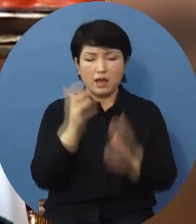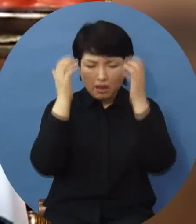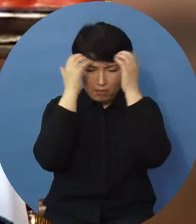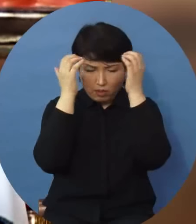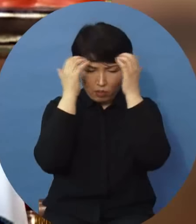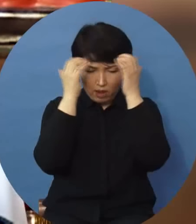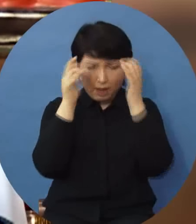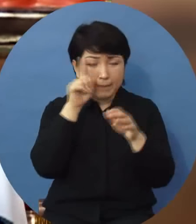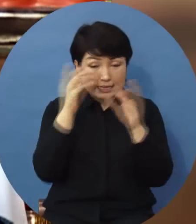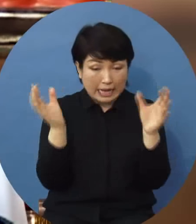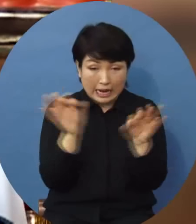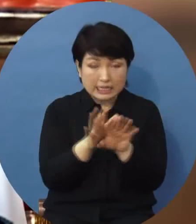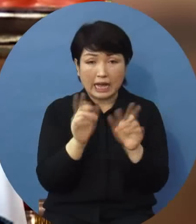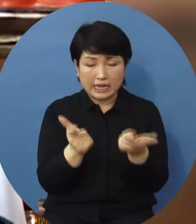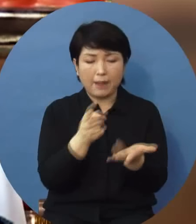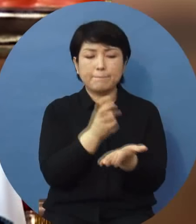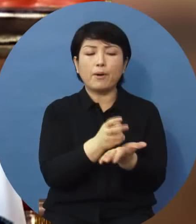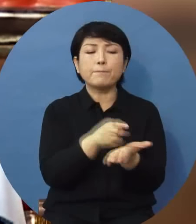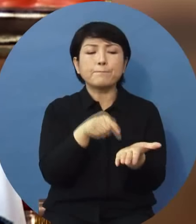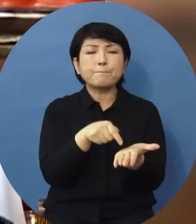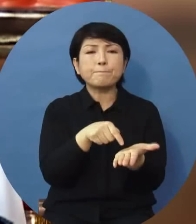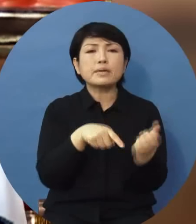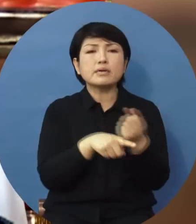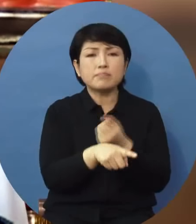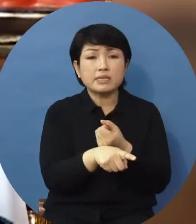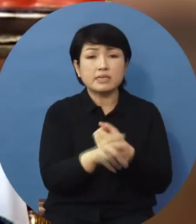게 아니라 법의 이치를 깨쳤다.